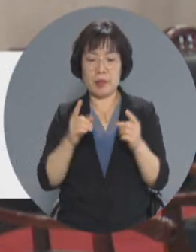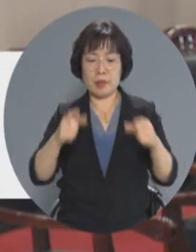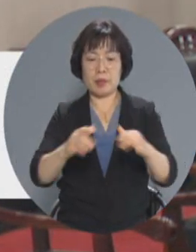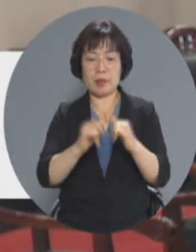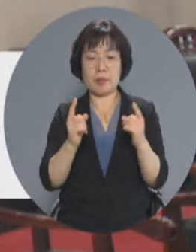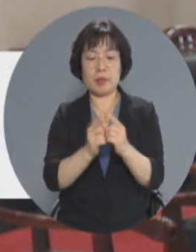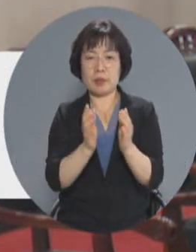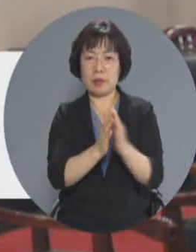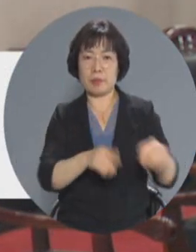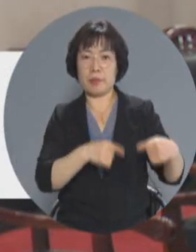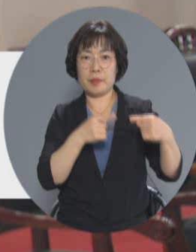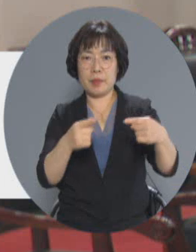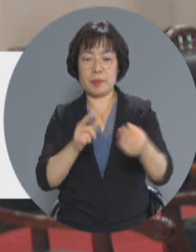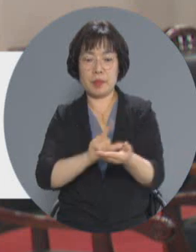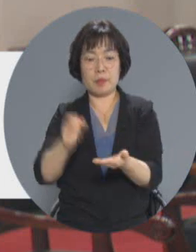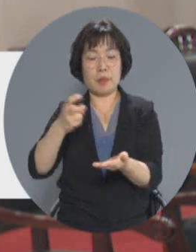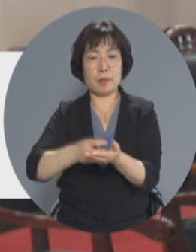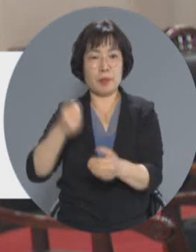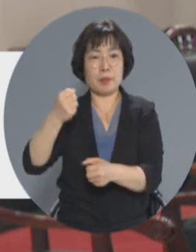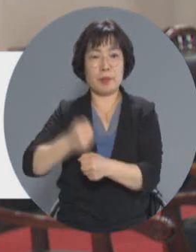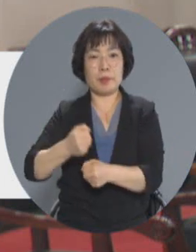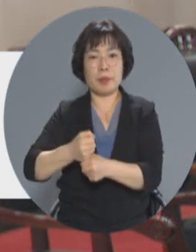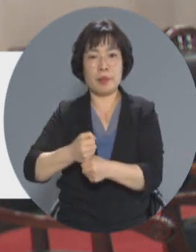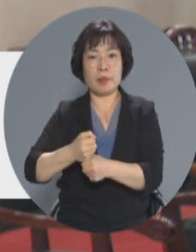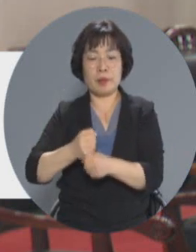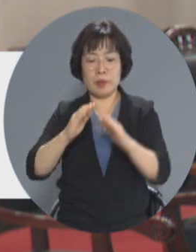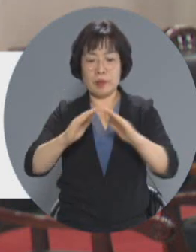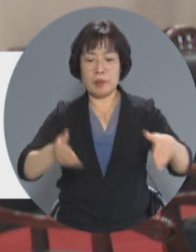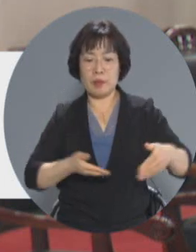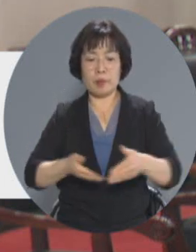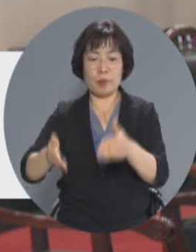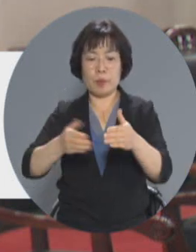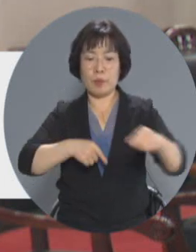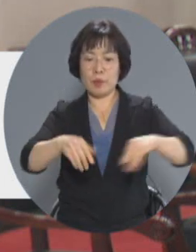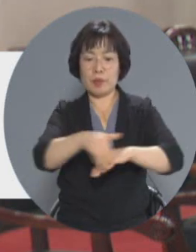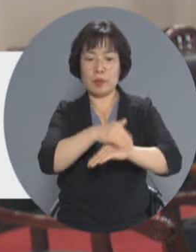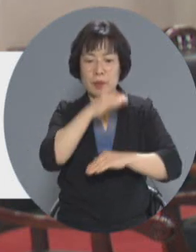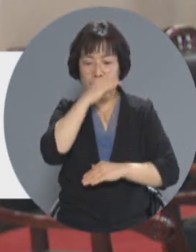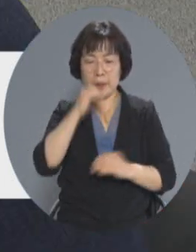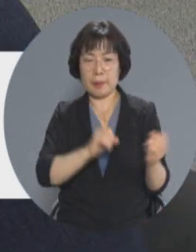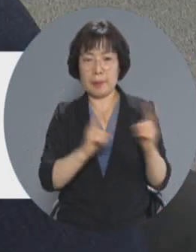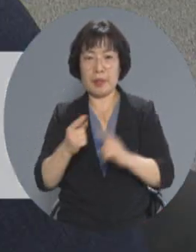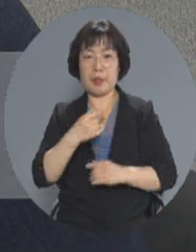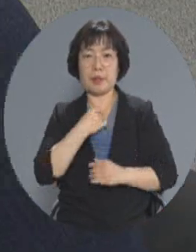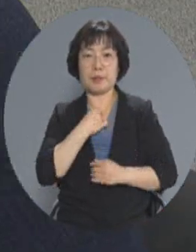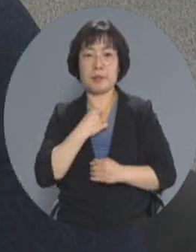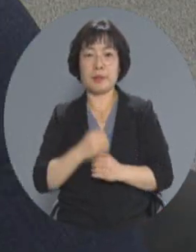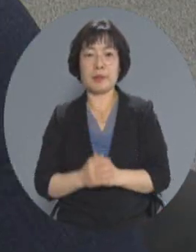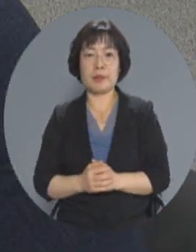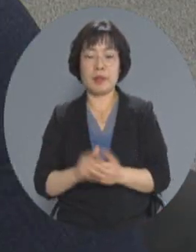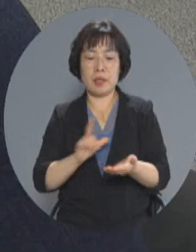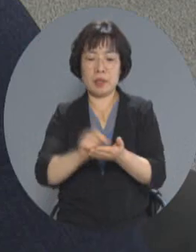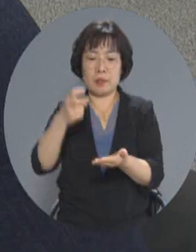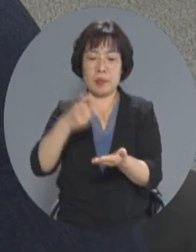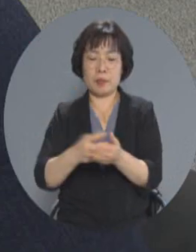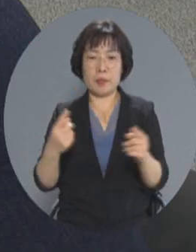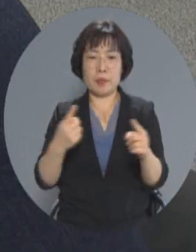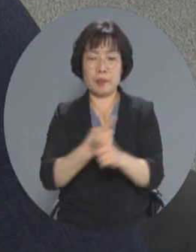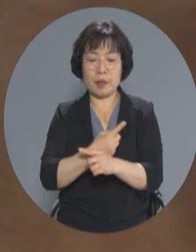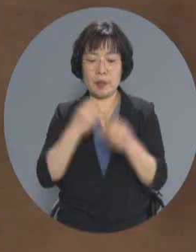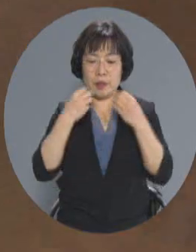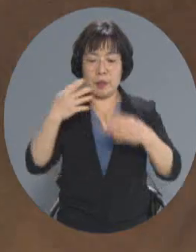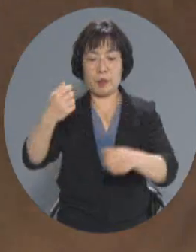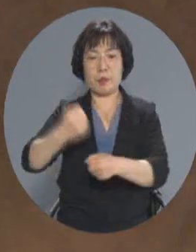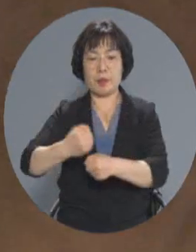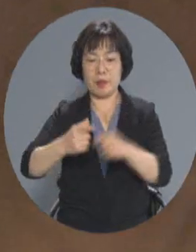나서서 조례를 만들어서 이걸 통해서 전남도의 정책을 바로잡고자 하는 것입니다. 지방자치법 개정으로 새로